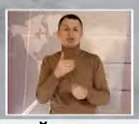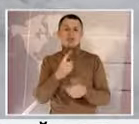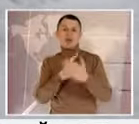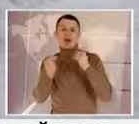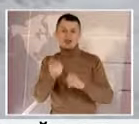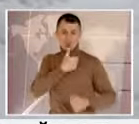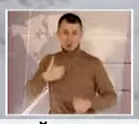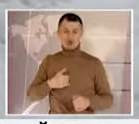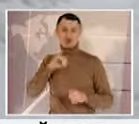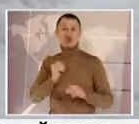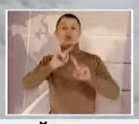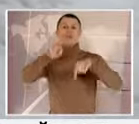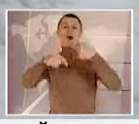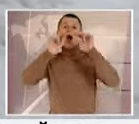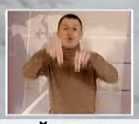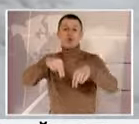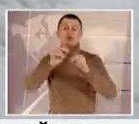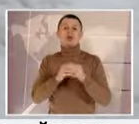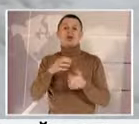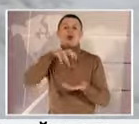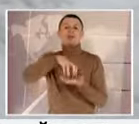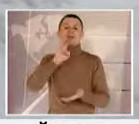și localitatea Drajna.